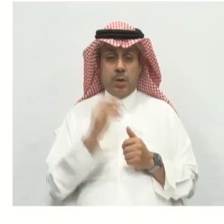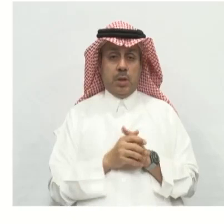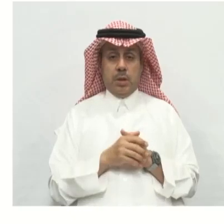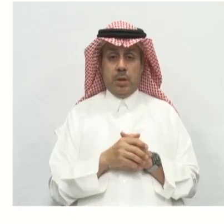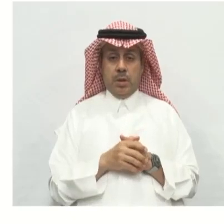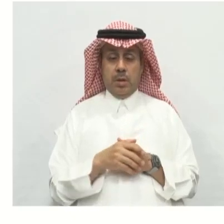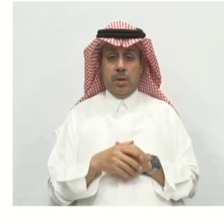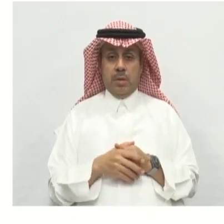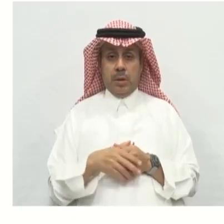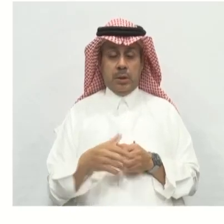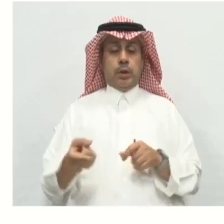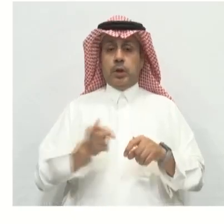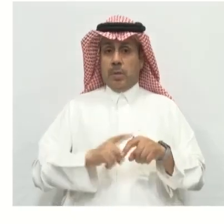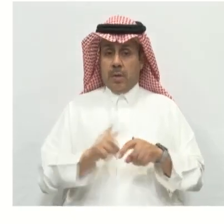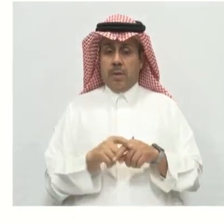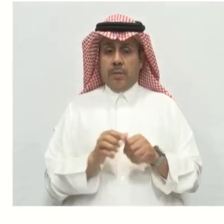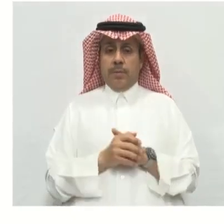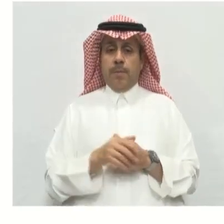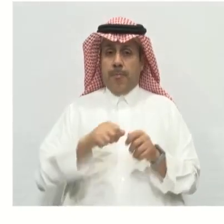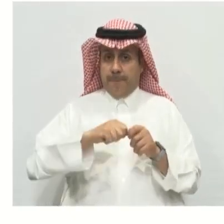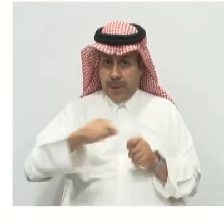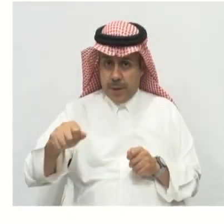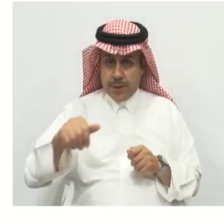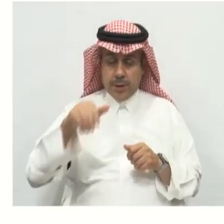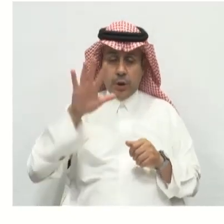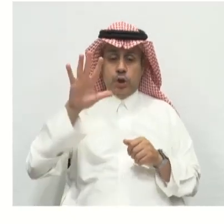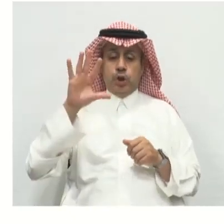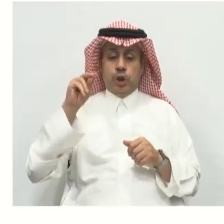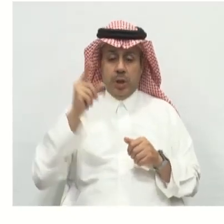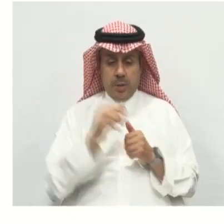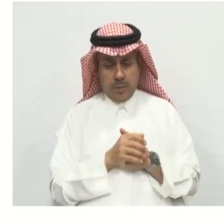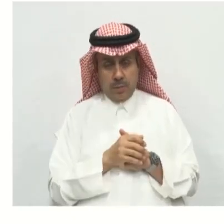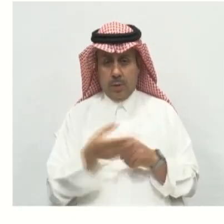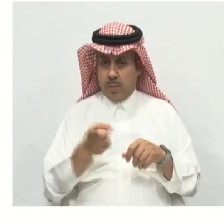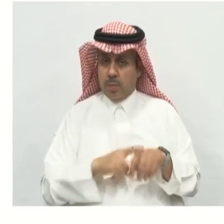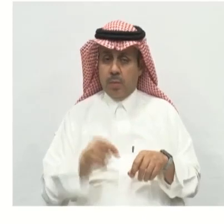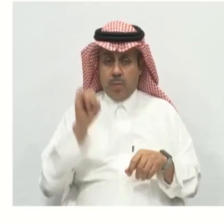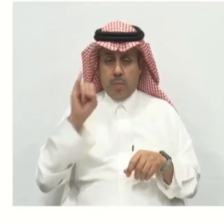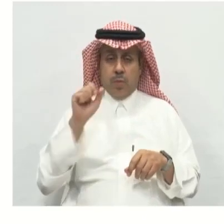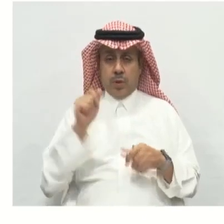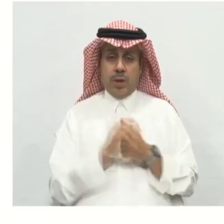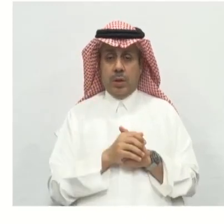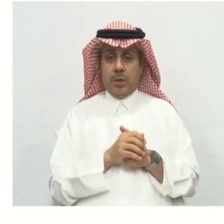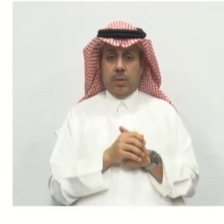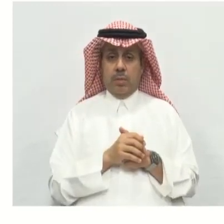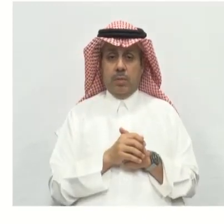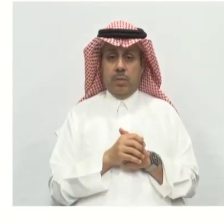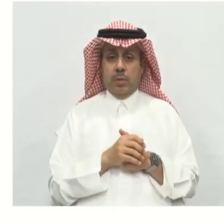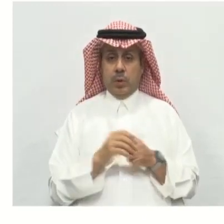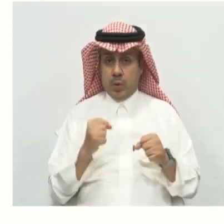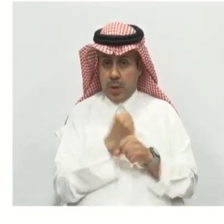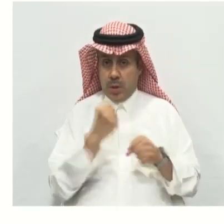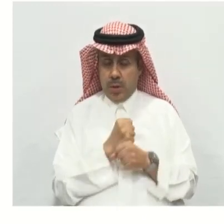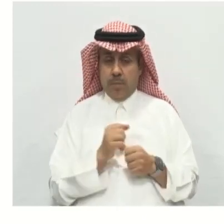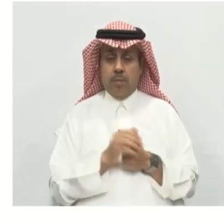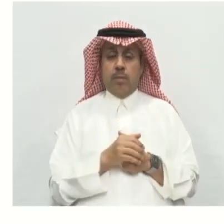المثله تمثيل التكرار هي المقياس الشهير لتكرار المصطلح تكرار المستند العكسي تي اف اي دي اف يستخدم هذا